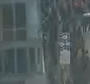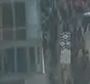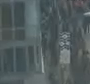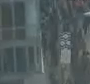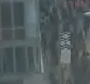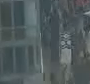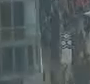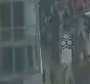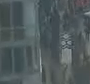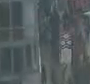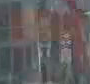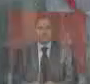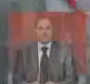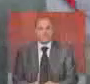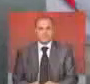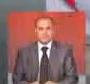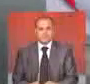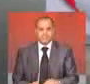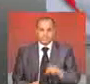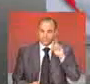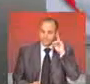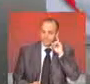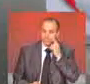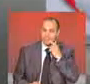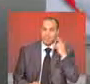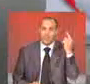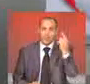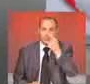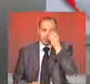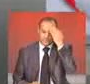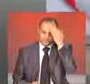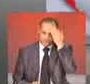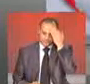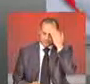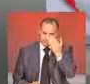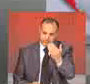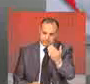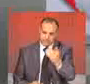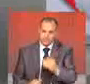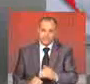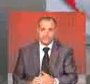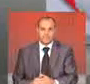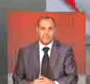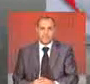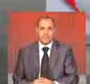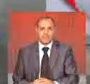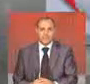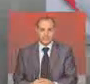شكرا على حسن المتابعة والاهتمام، إلى اللقاء.